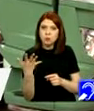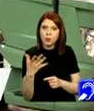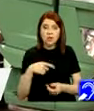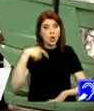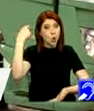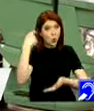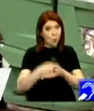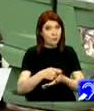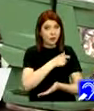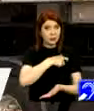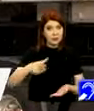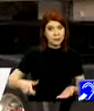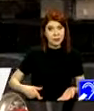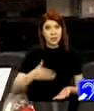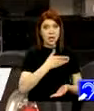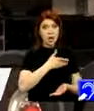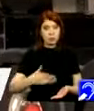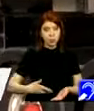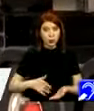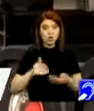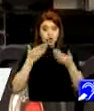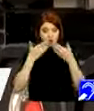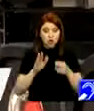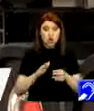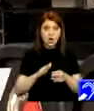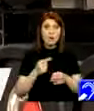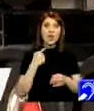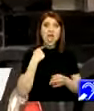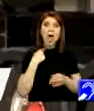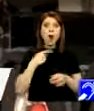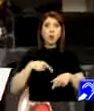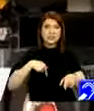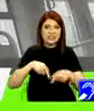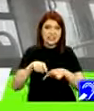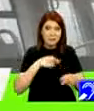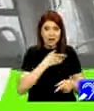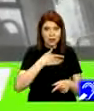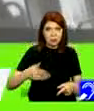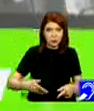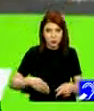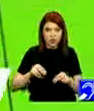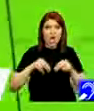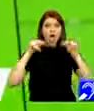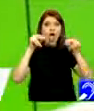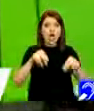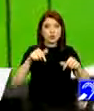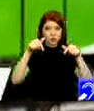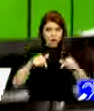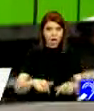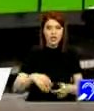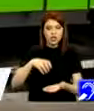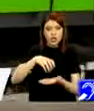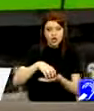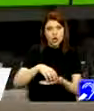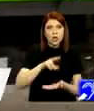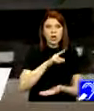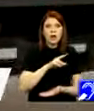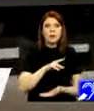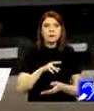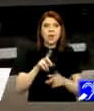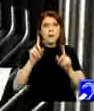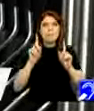contractate de municipalitate și va intra în circulație în luna august. Tramvaiul va ajunge în depoul militar și va circula pe